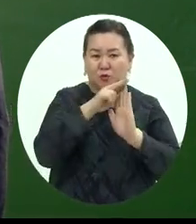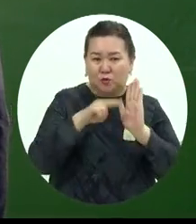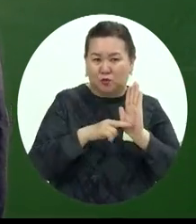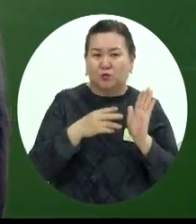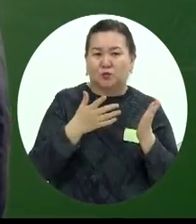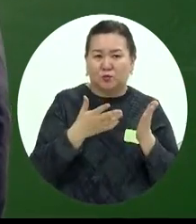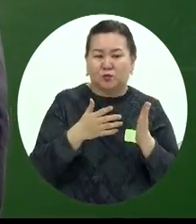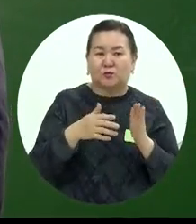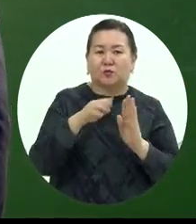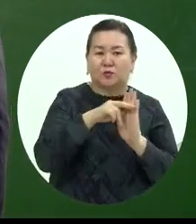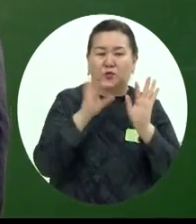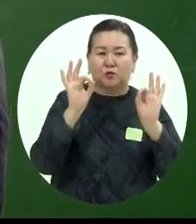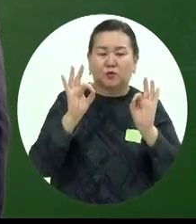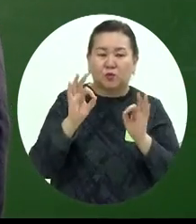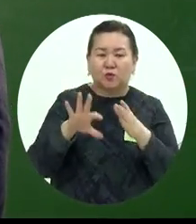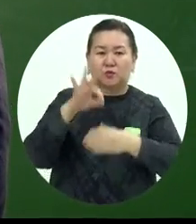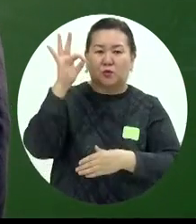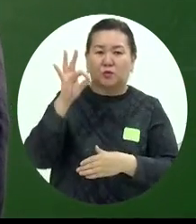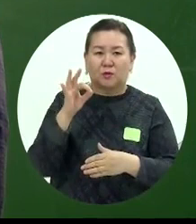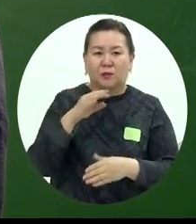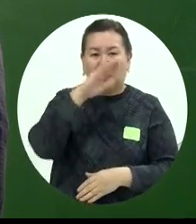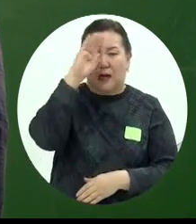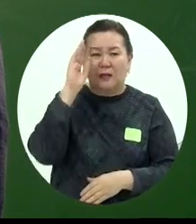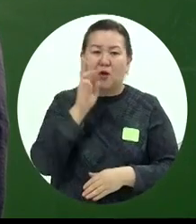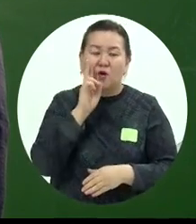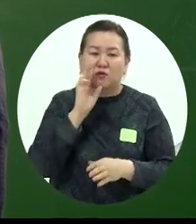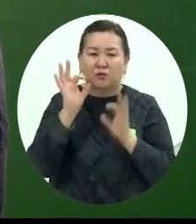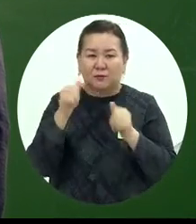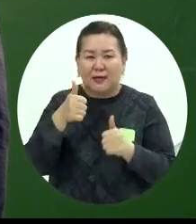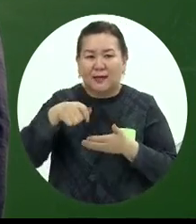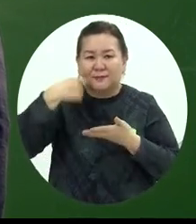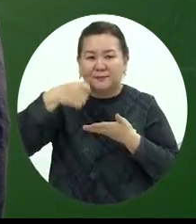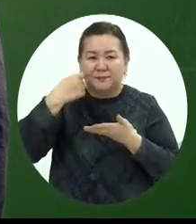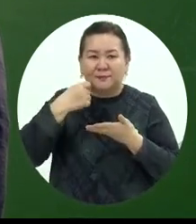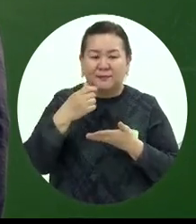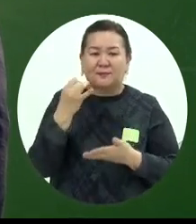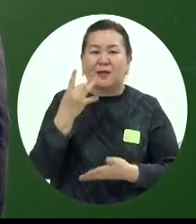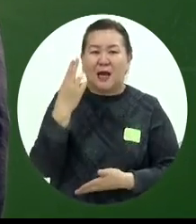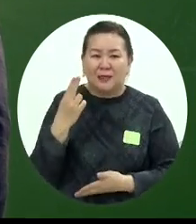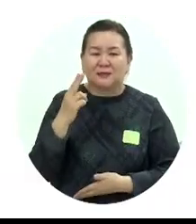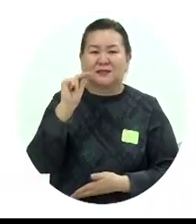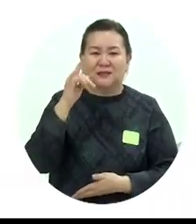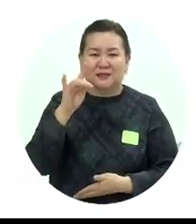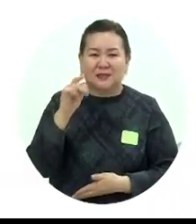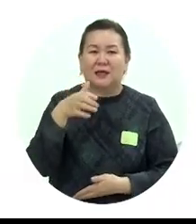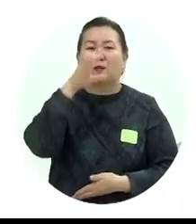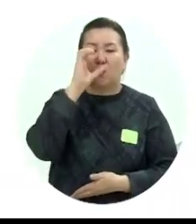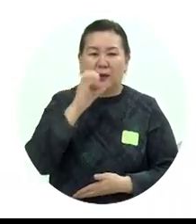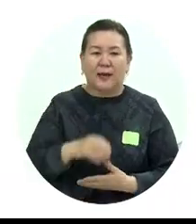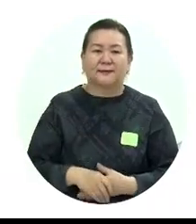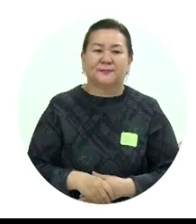өргөж байна. Хоол хүнсээ зөв сонгож хэрэглэх. За мөн халуун хоол ундаа сайн идэж арт суу чацарга нь